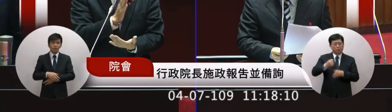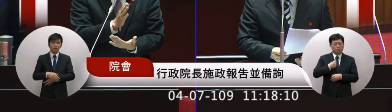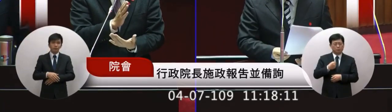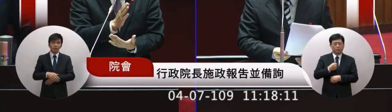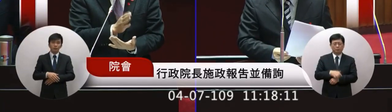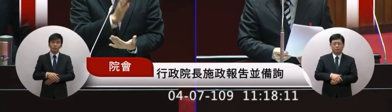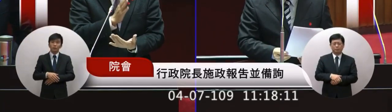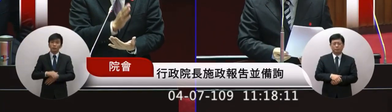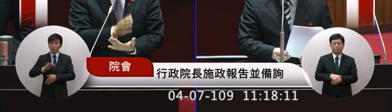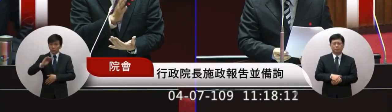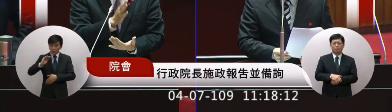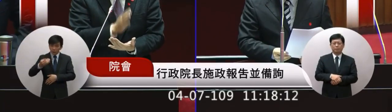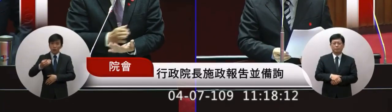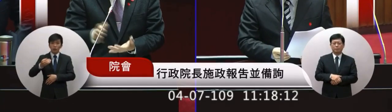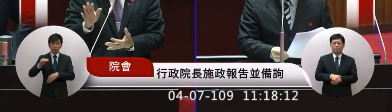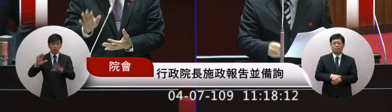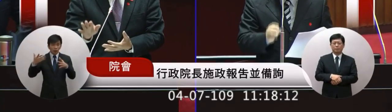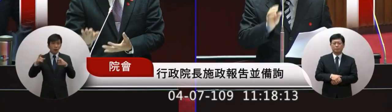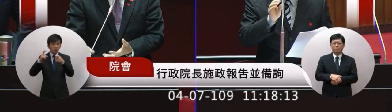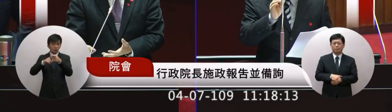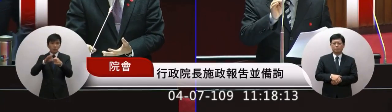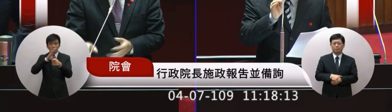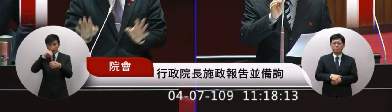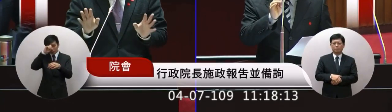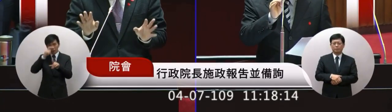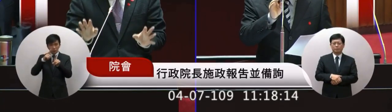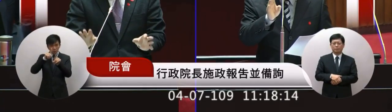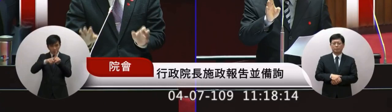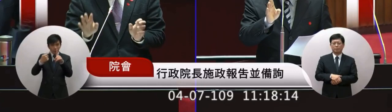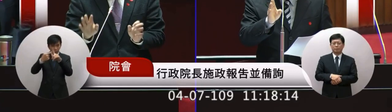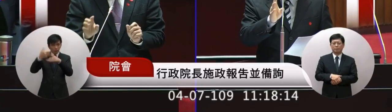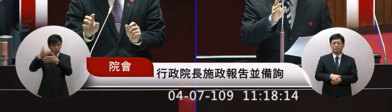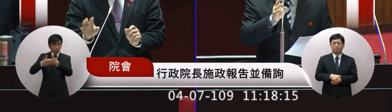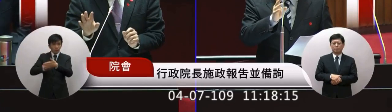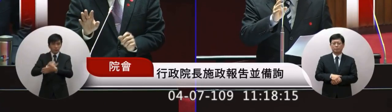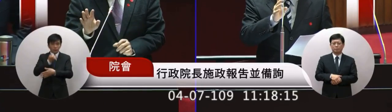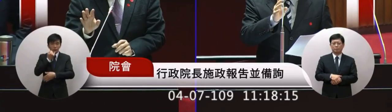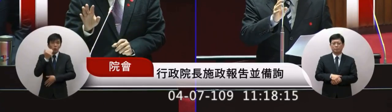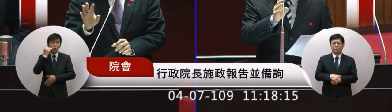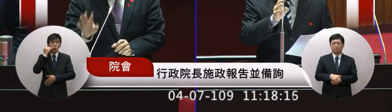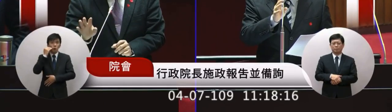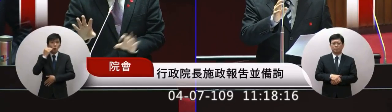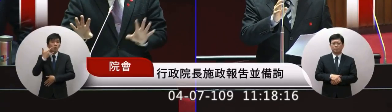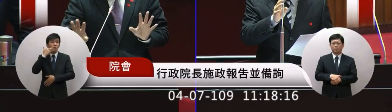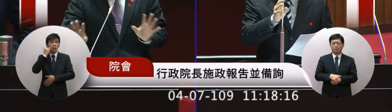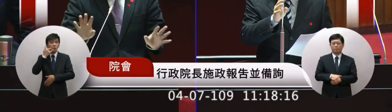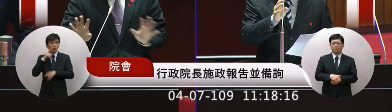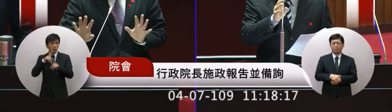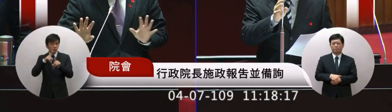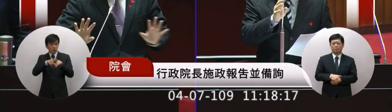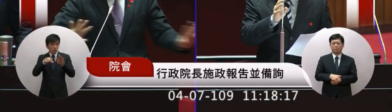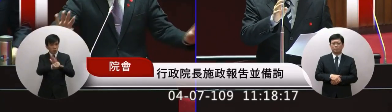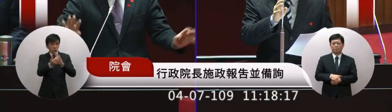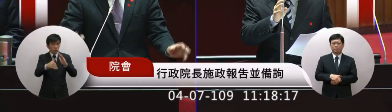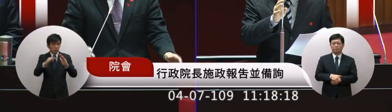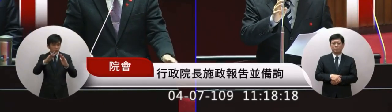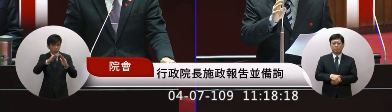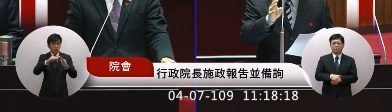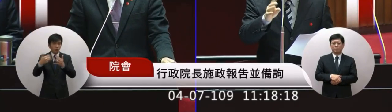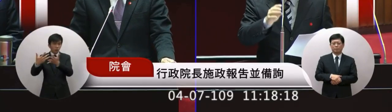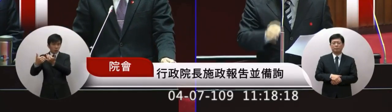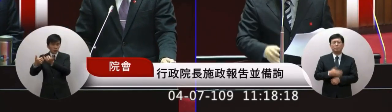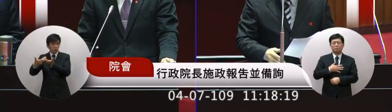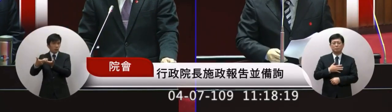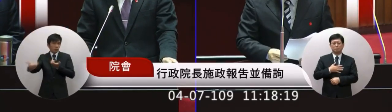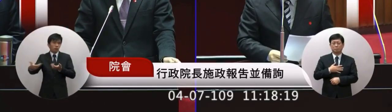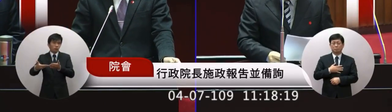一个大原则，陪考一定是尽量的减少，然后如果有陪考的家长进到校园，一定要跟考生是分流的。 了